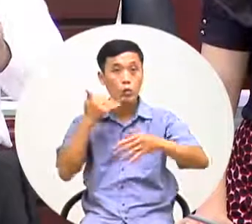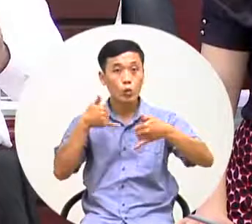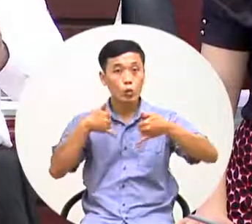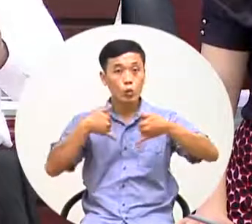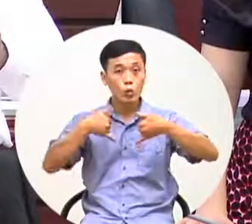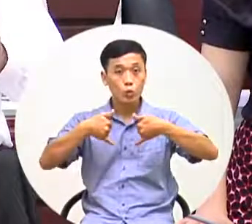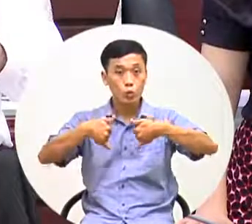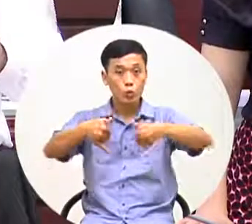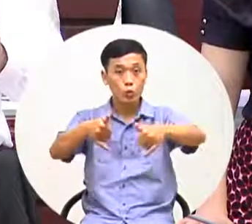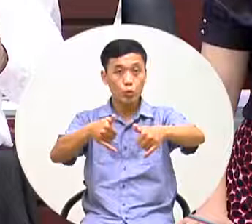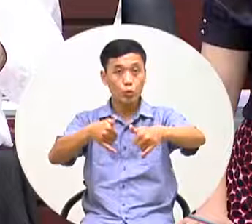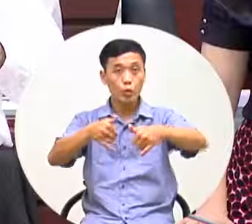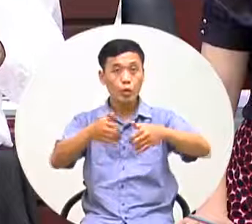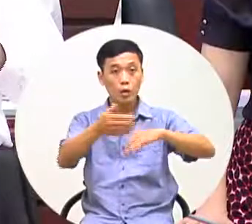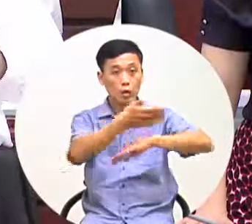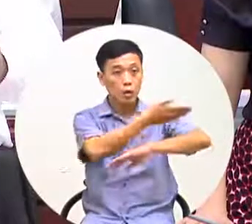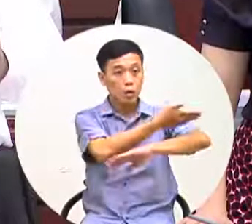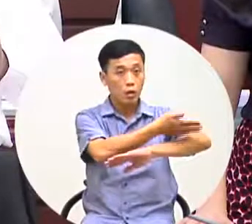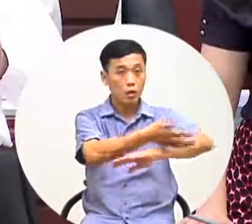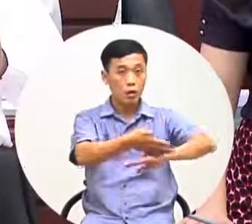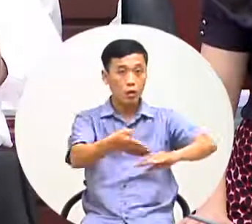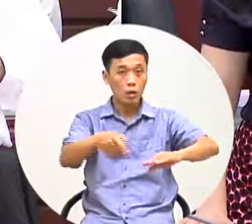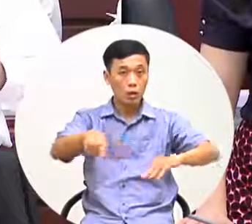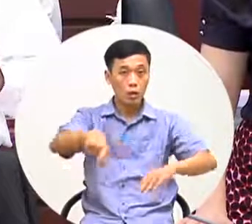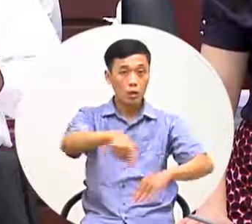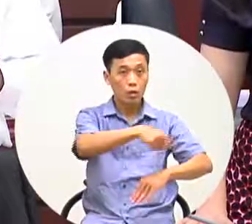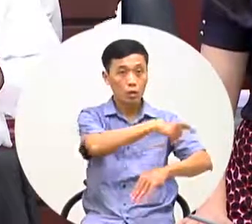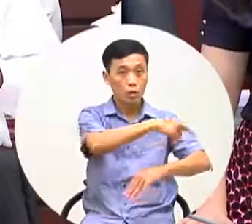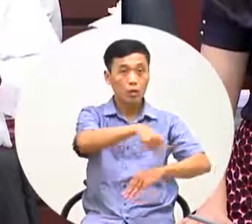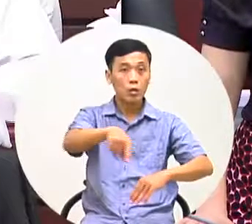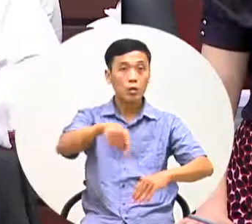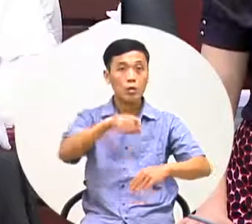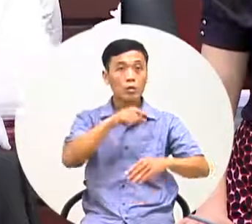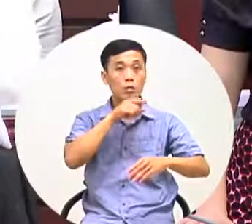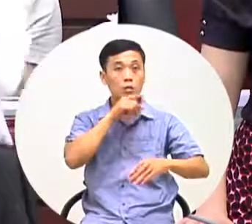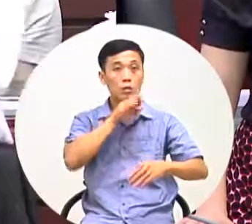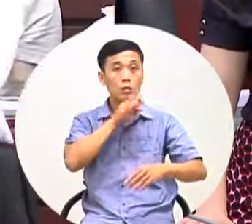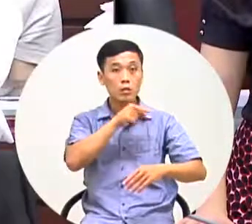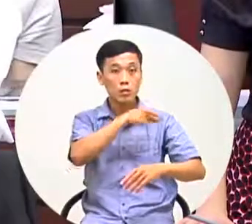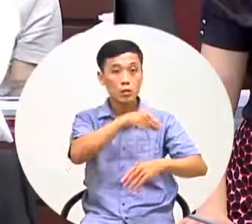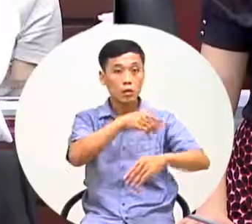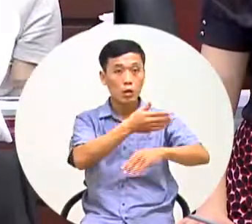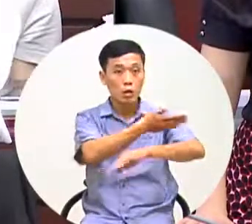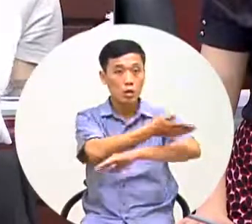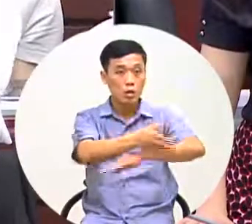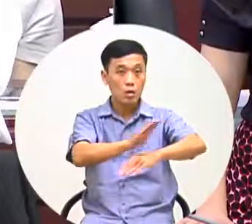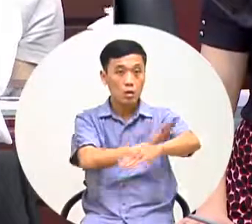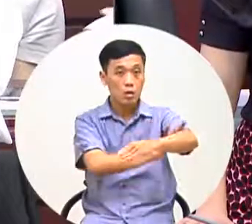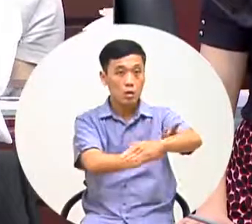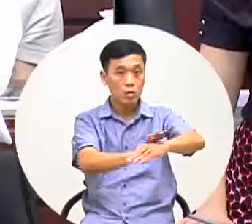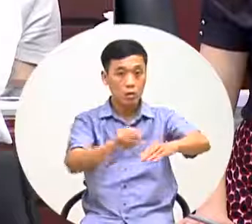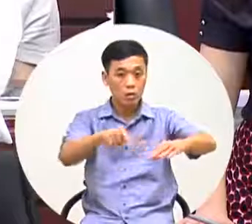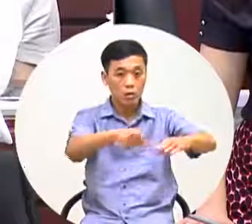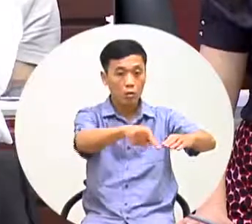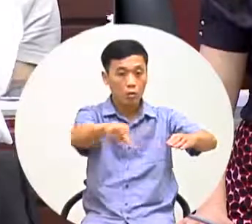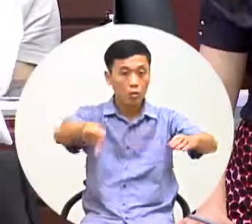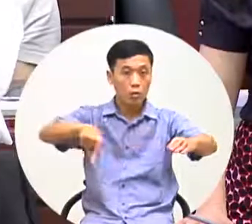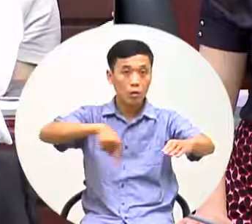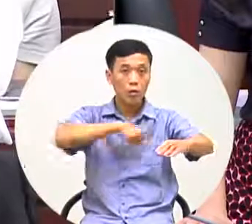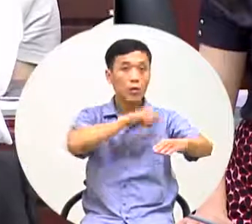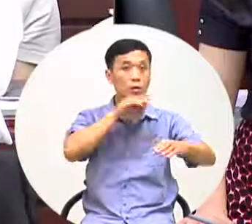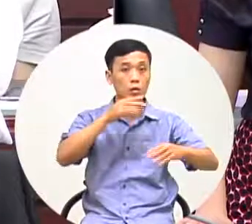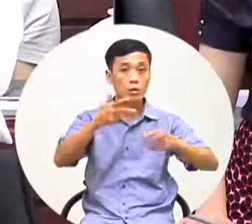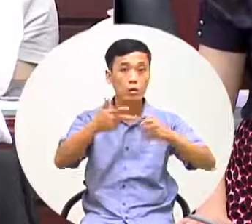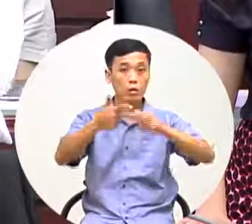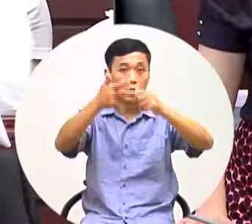在法定的河道的黄线的河道范围内，所以是由区合局来管。目前我的了解是